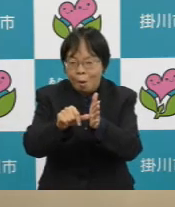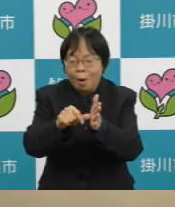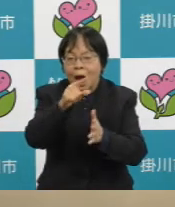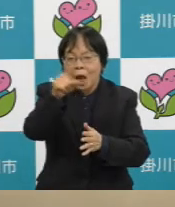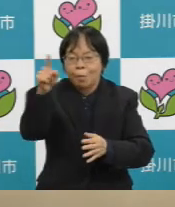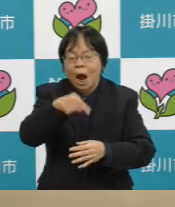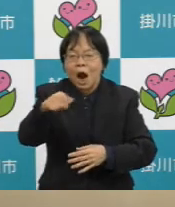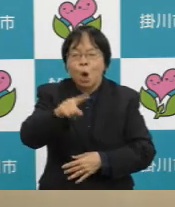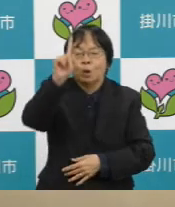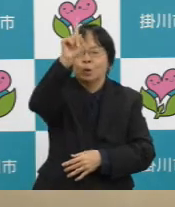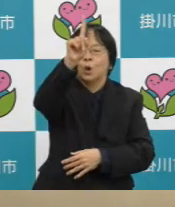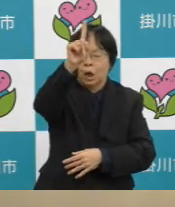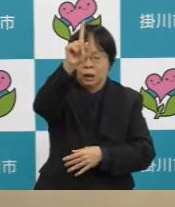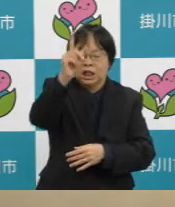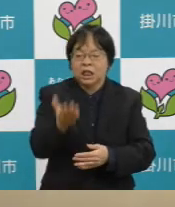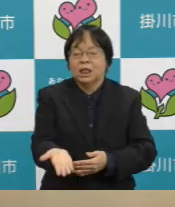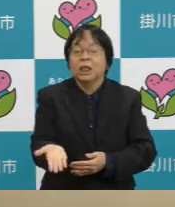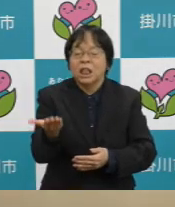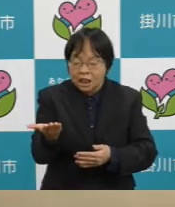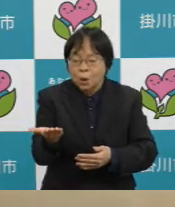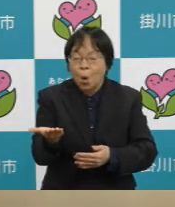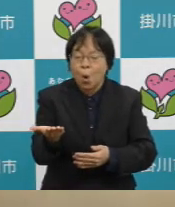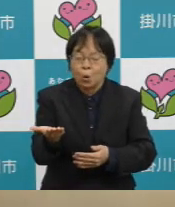の以上のそういう